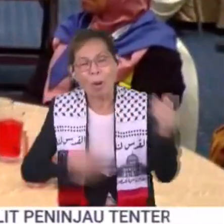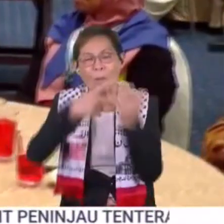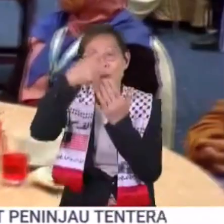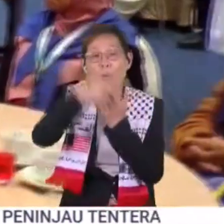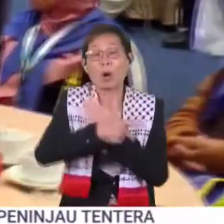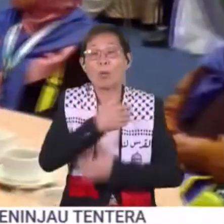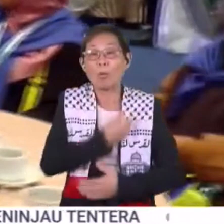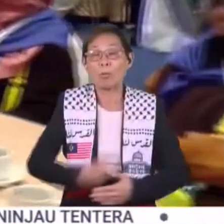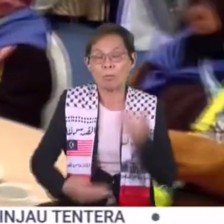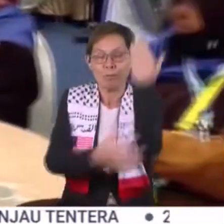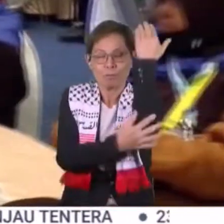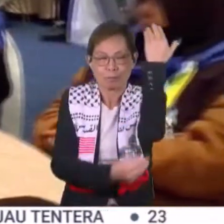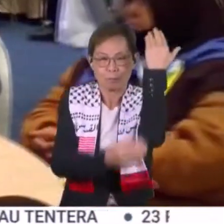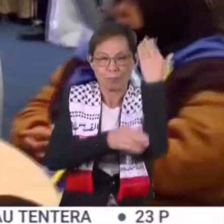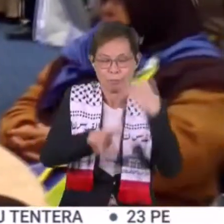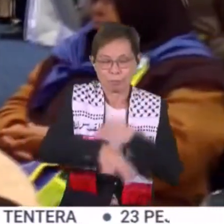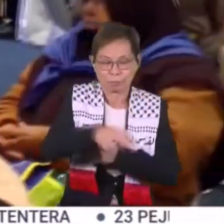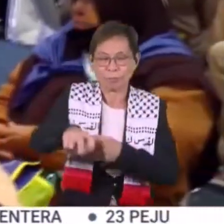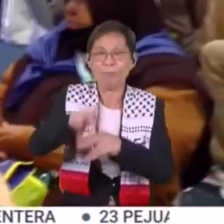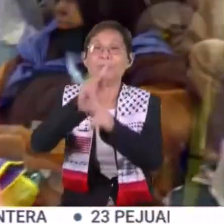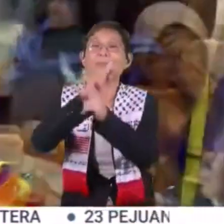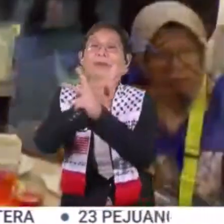Program Umrah Asnaf Jelajah Kasih